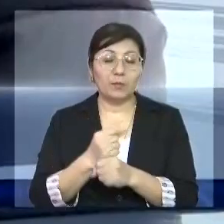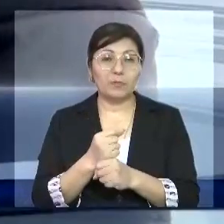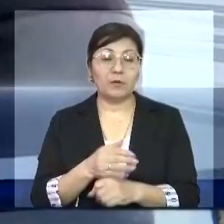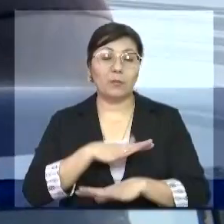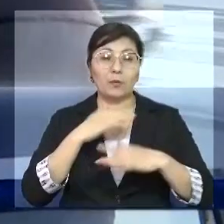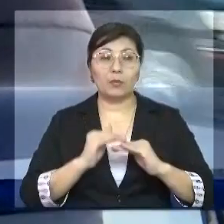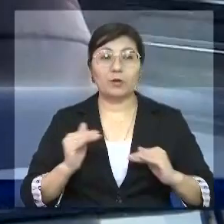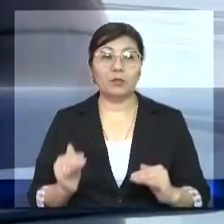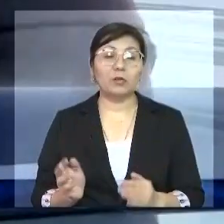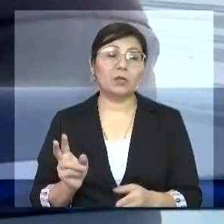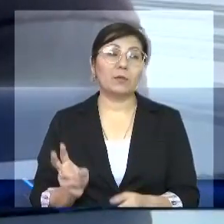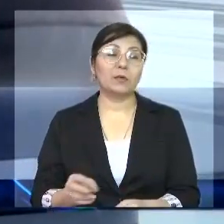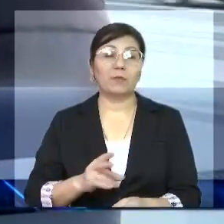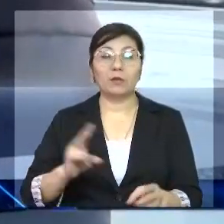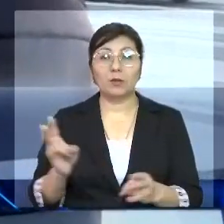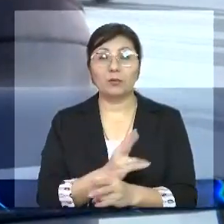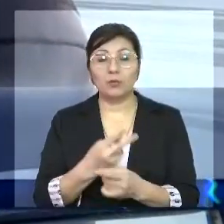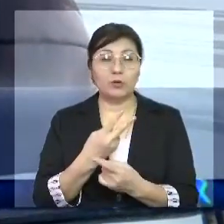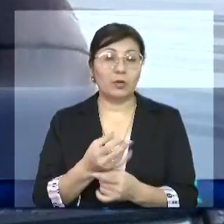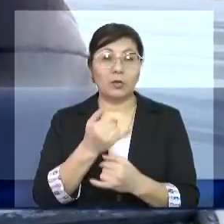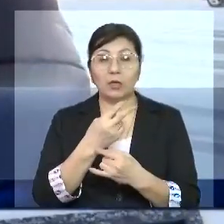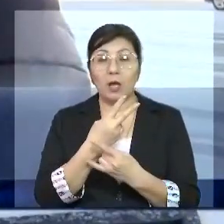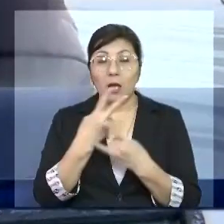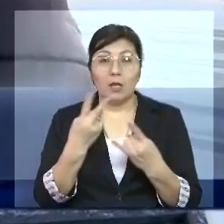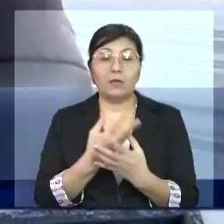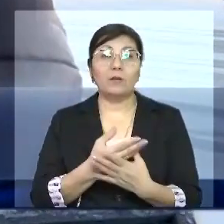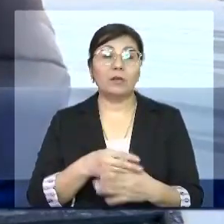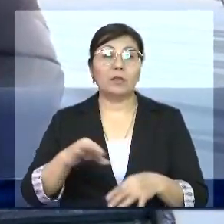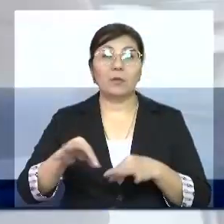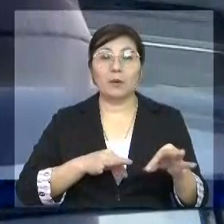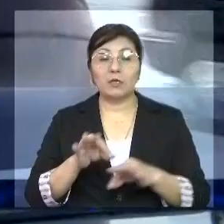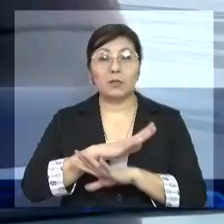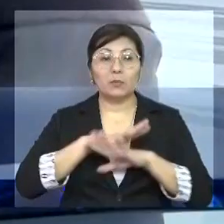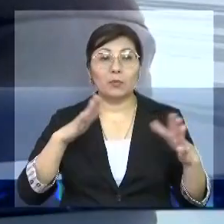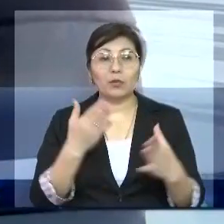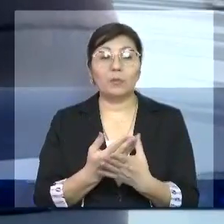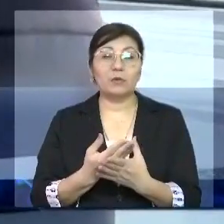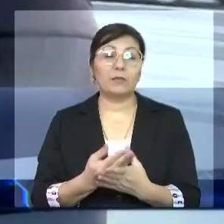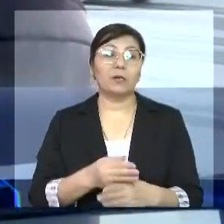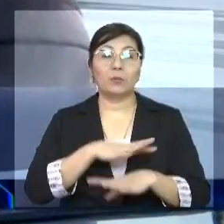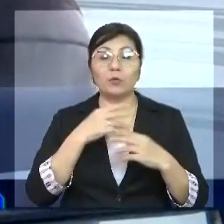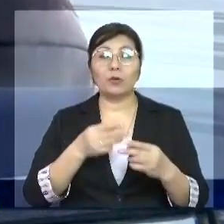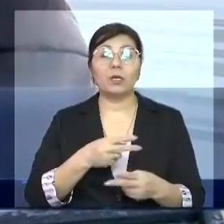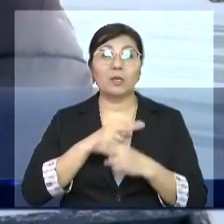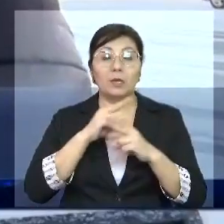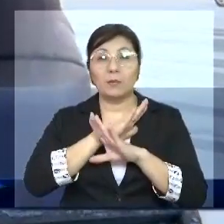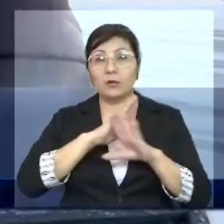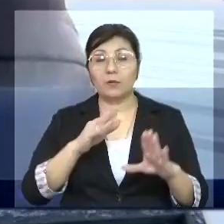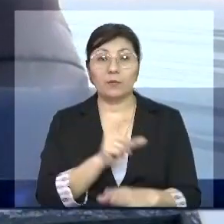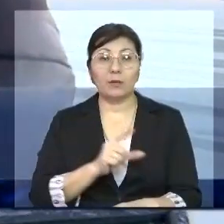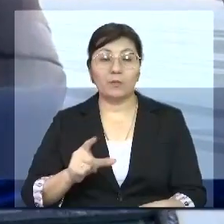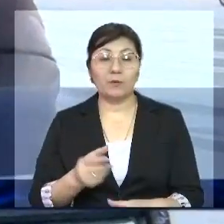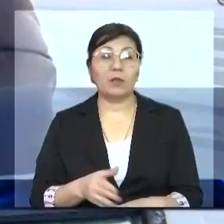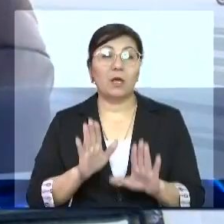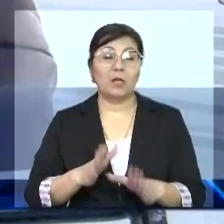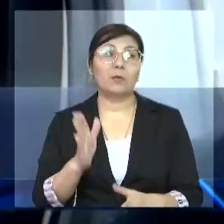Много детей тут ходит, ночью их практически не видно, а машин много. Некоторые на скорости проезжают, не обращают внимания на пешеходный переход. Теперь будут